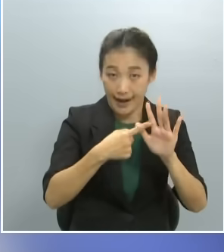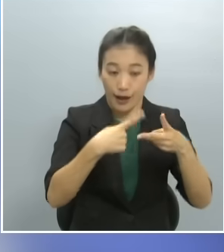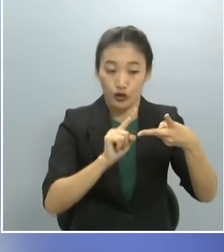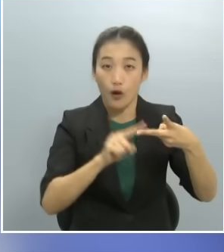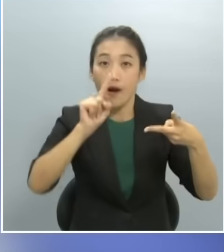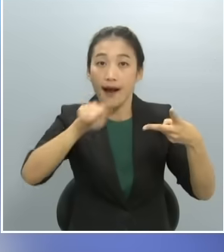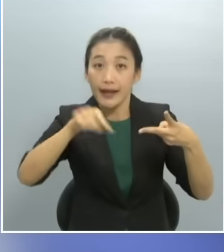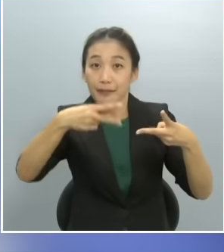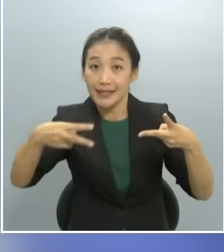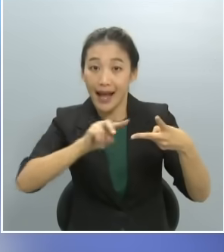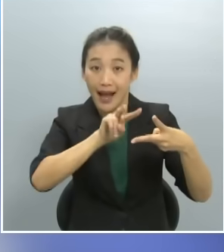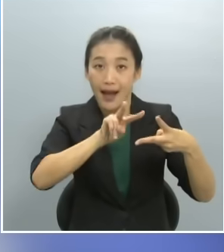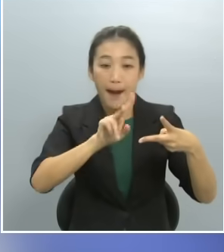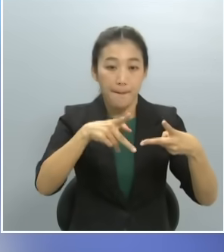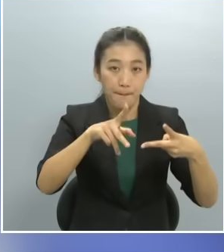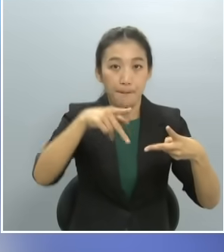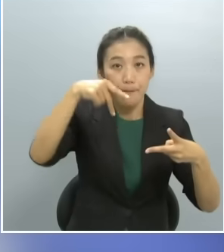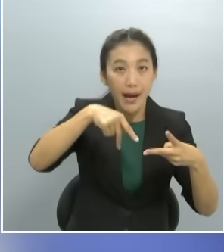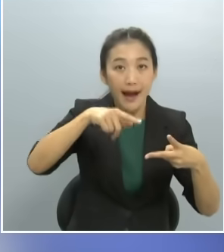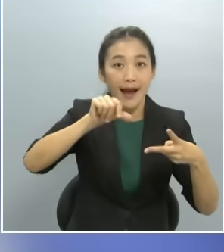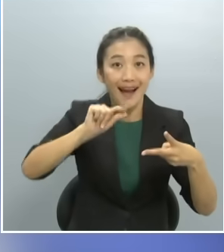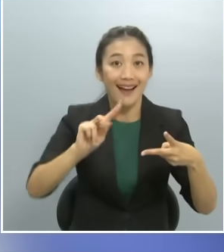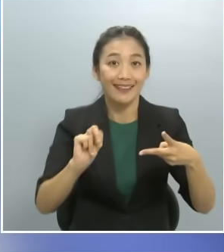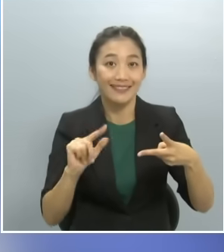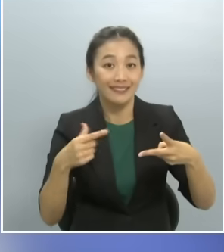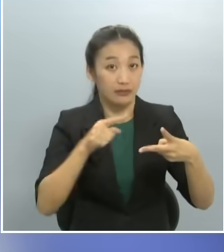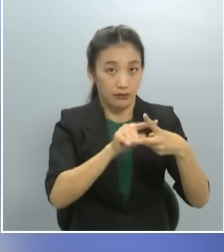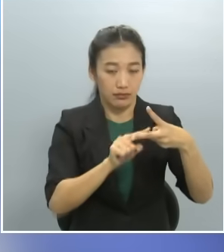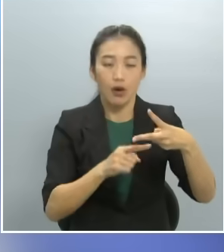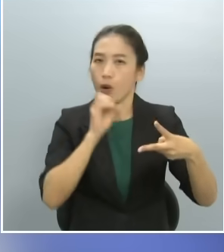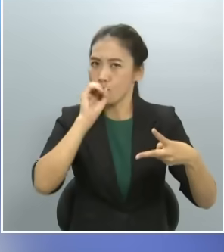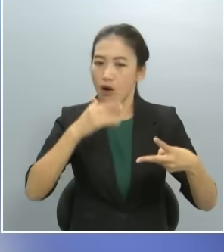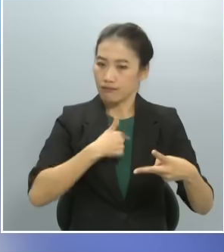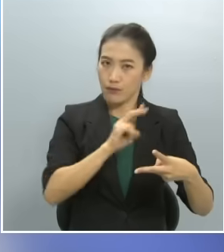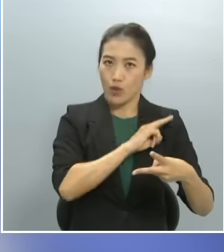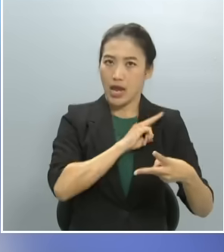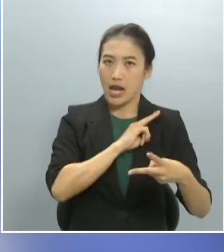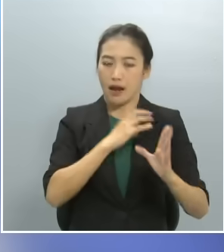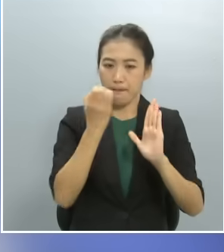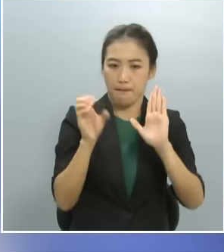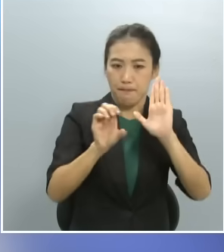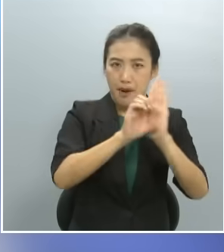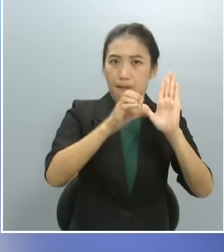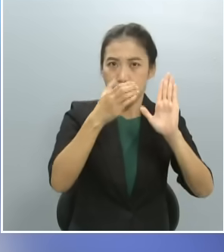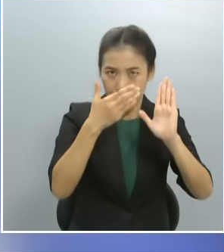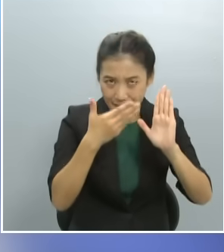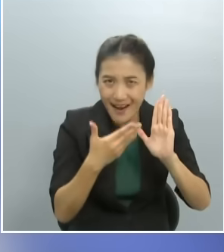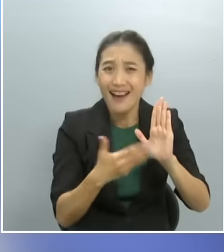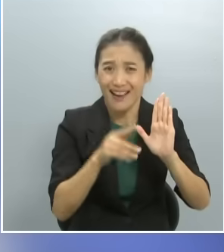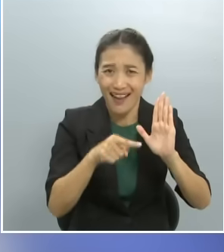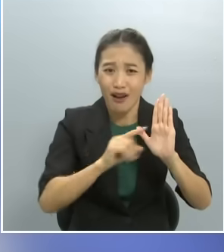มีการโพสต์ข้อความบอกว่าจดทะเบียนทรัพย์สินทางปัญญาเครื่องหมายการค้าแบรนด์ปังชาภาษาไทยและปังชาภาษาอังกฤษ